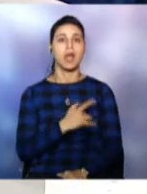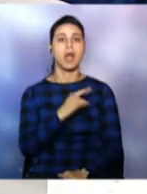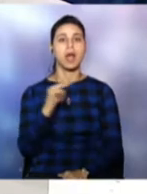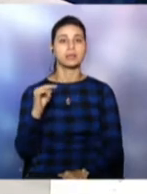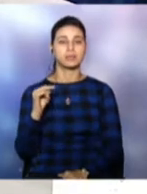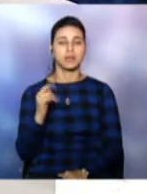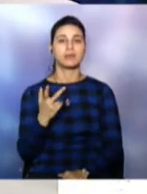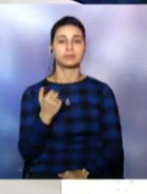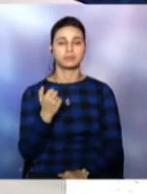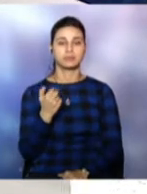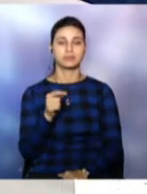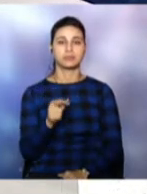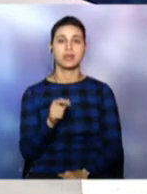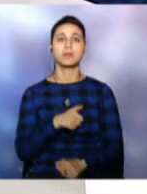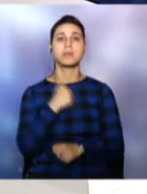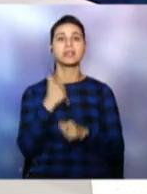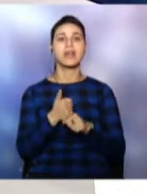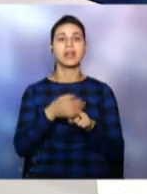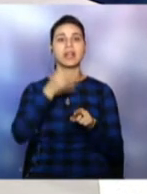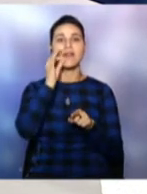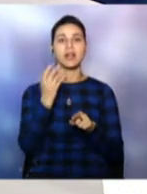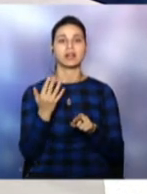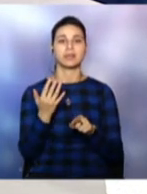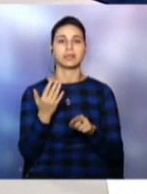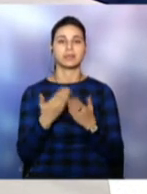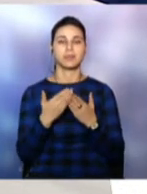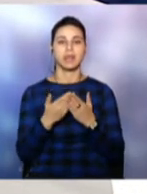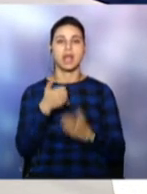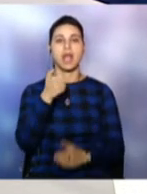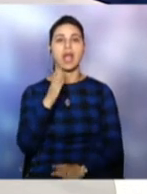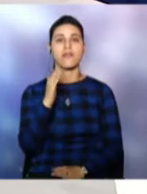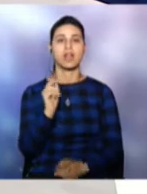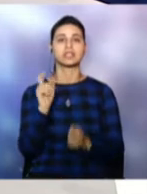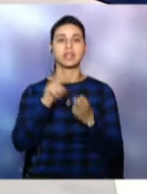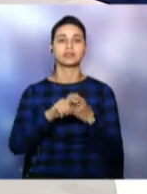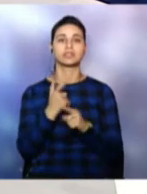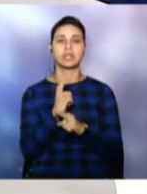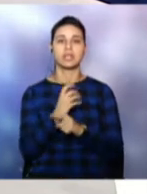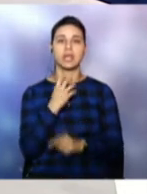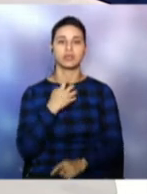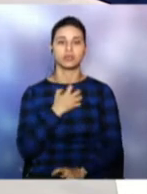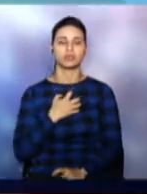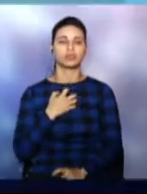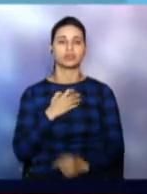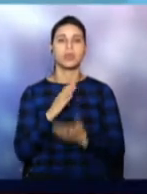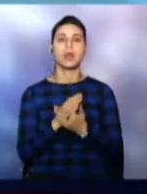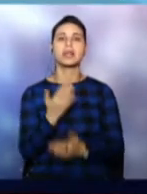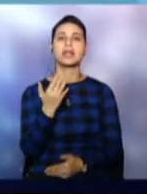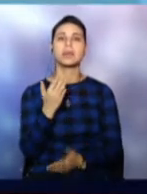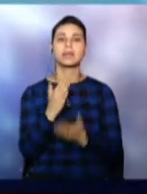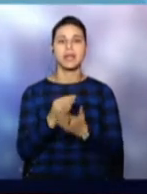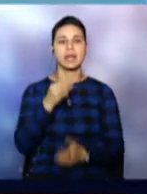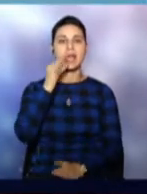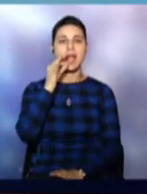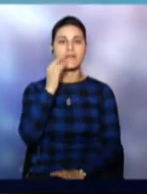საქმე იმაშია რომ აი გააჩნია რა თქმა უნდა დოზას, არა? კოფეინთან დაკავშირებით ძალიან დიდი მნიშვნელობა აქვს რა დოზას იღებს